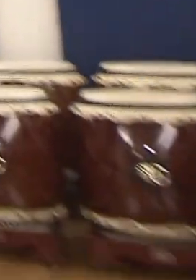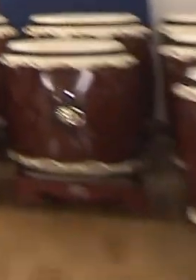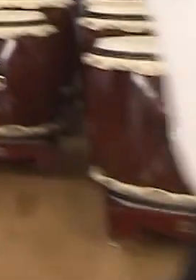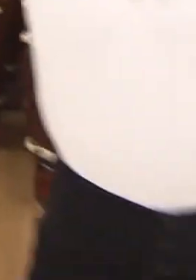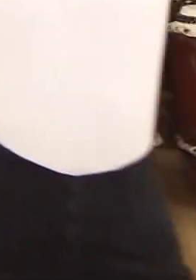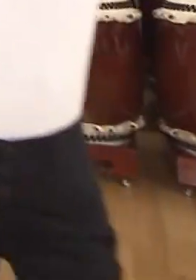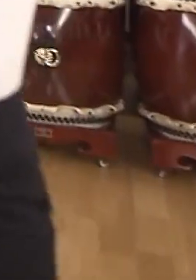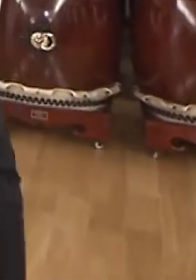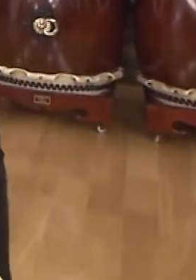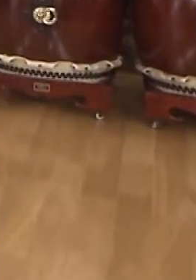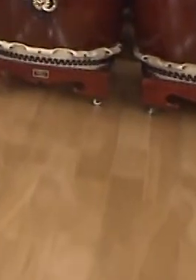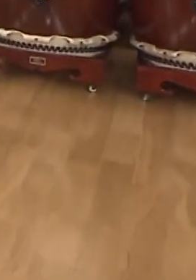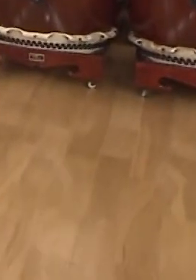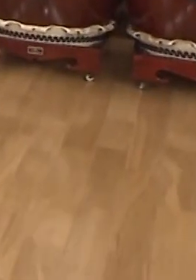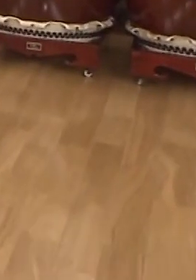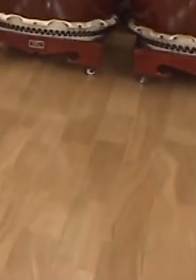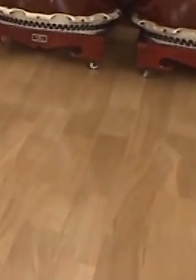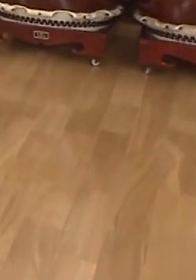せーの。